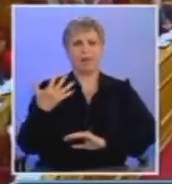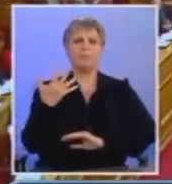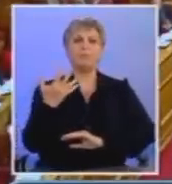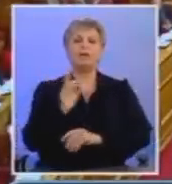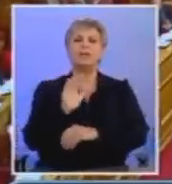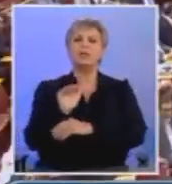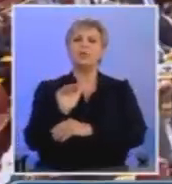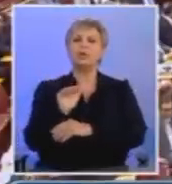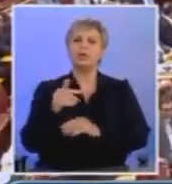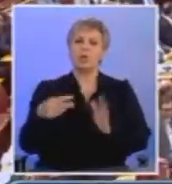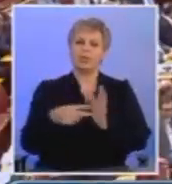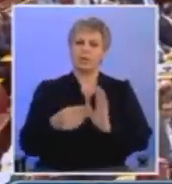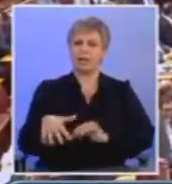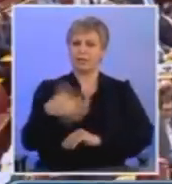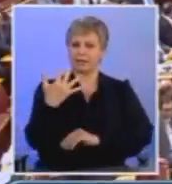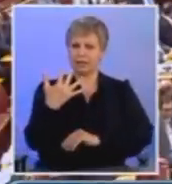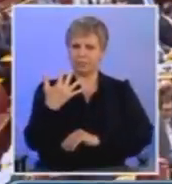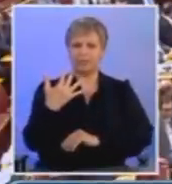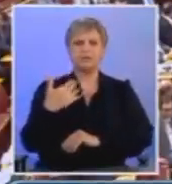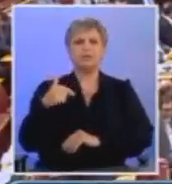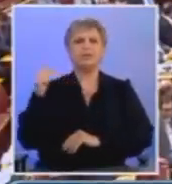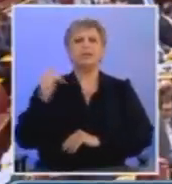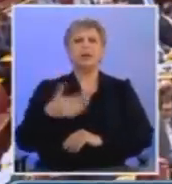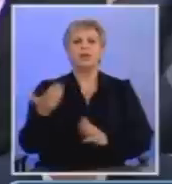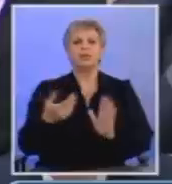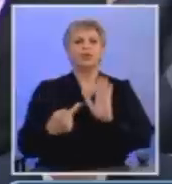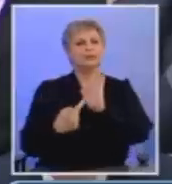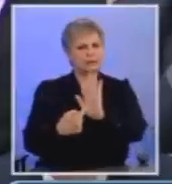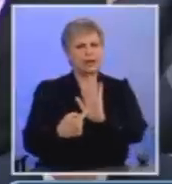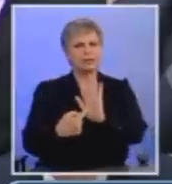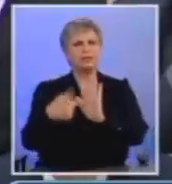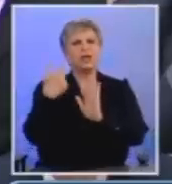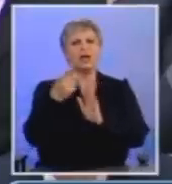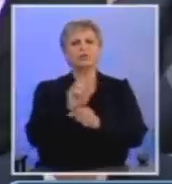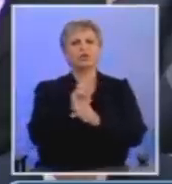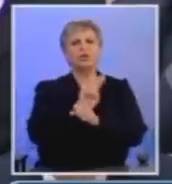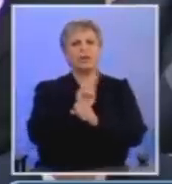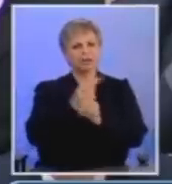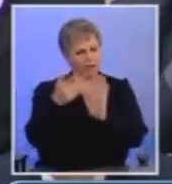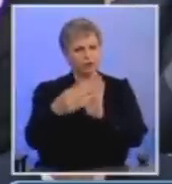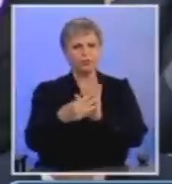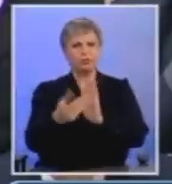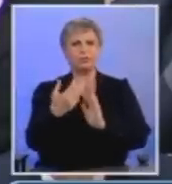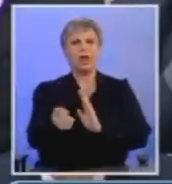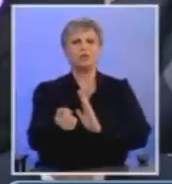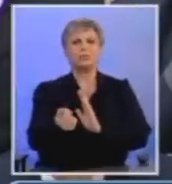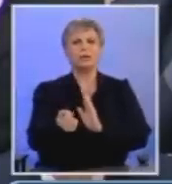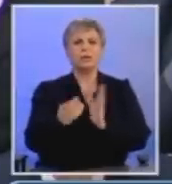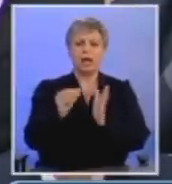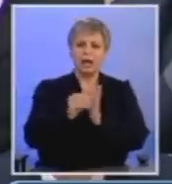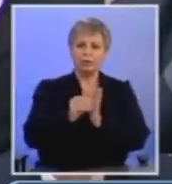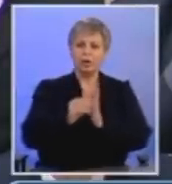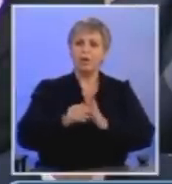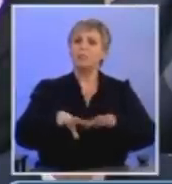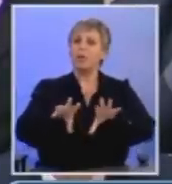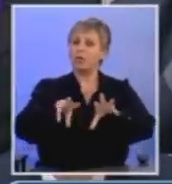του 2015 ιδού ένα ψηφοδέλτιο σε φωτοτυπία. Το ερώτημα σαφές. Πρέπει να γίνει αποδεκτό